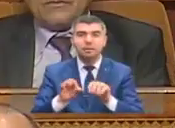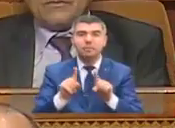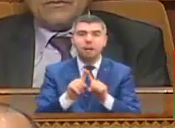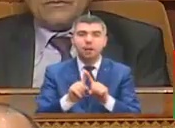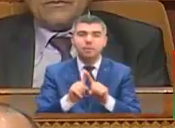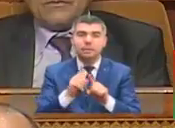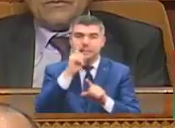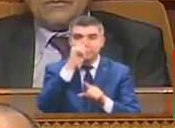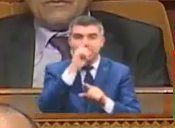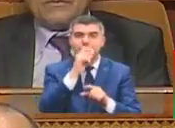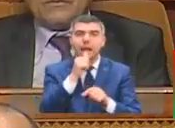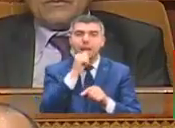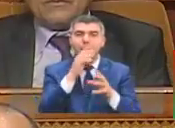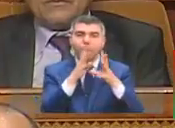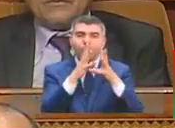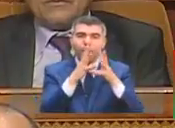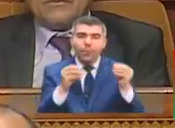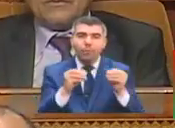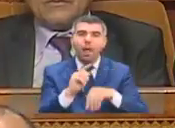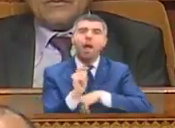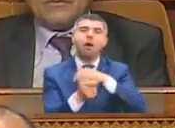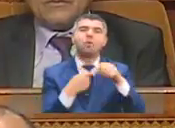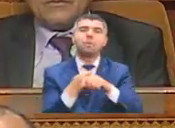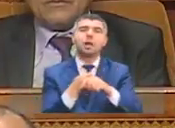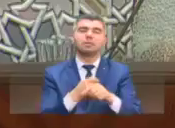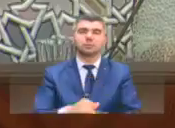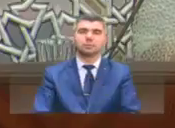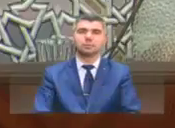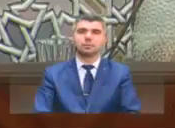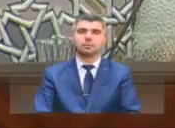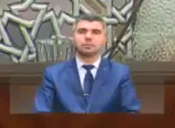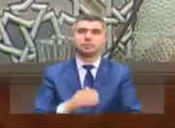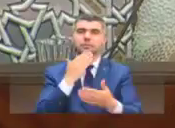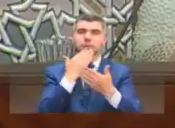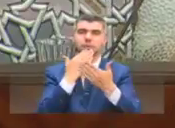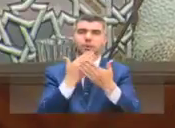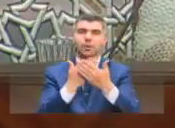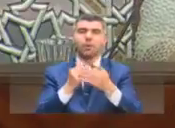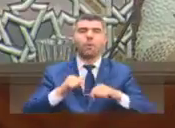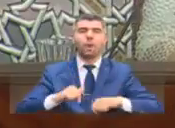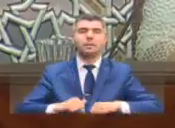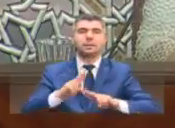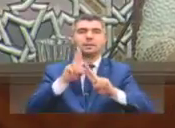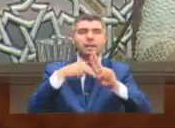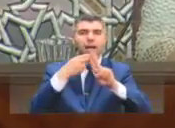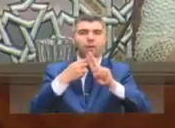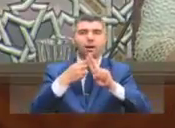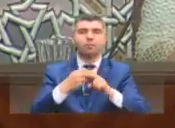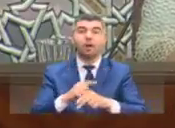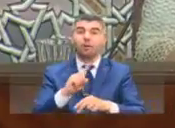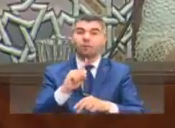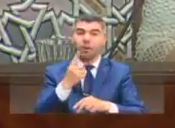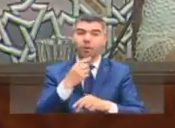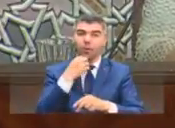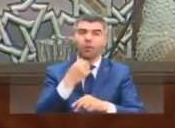الماء الصالح للشرب بالعالم القروي. شكرا سيد الوزير. شكرا سيد النائب. تفضلوا سيدة الكاتبة الدولة. شكرا سيدة الرئيسة. بداية أود أن